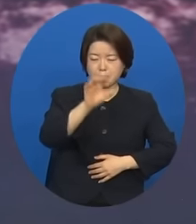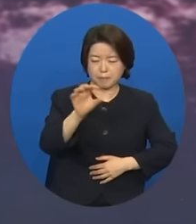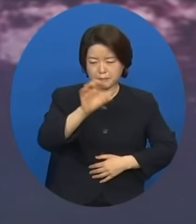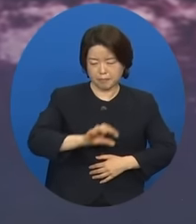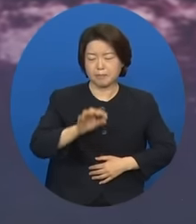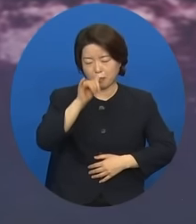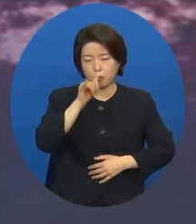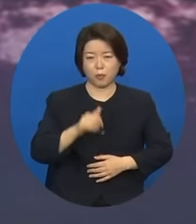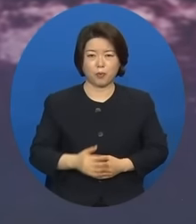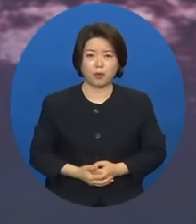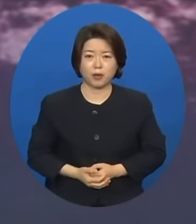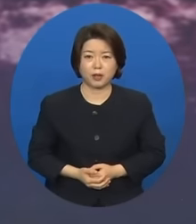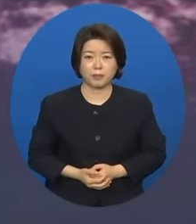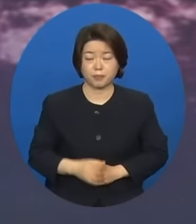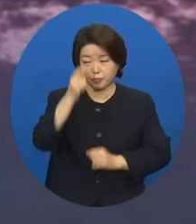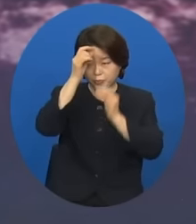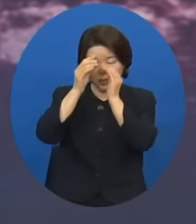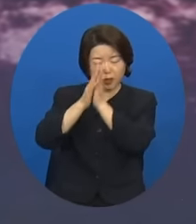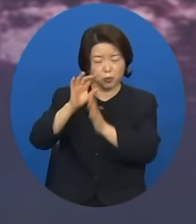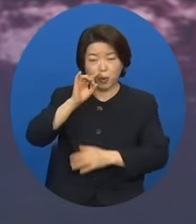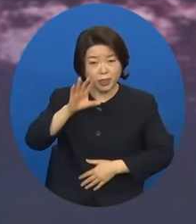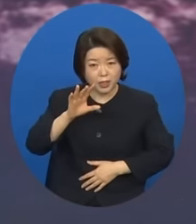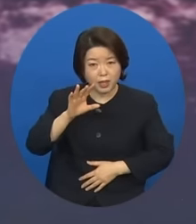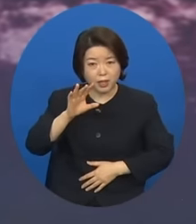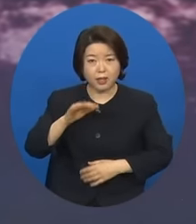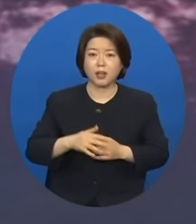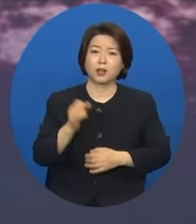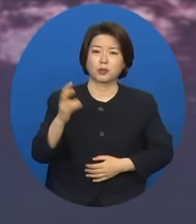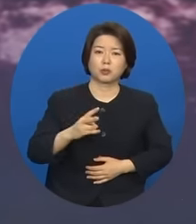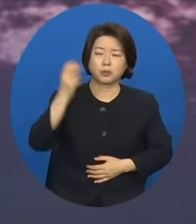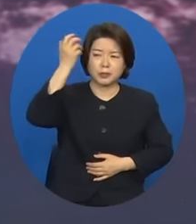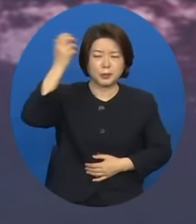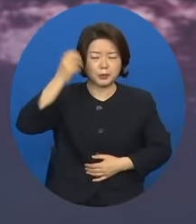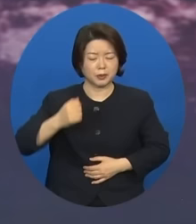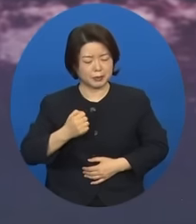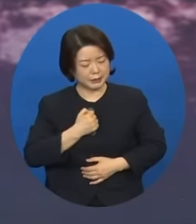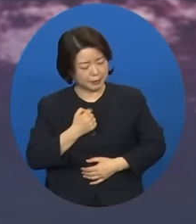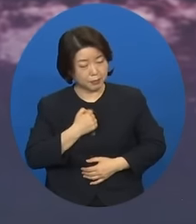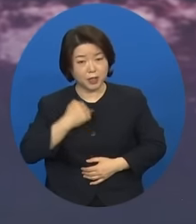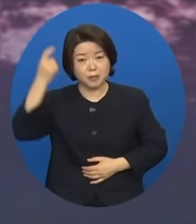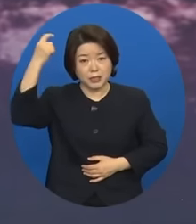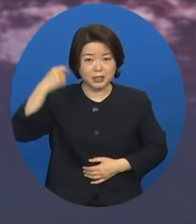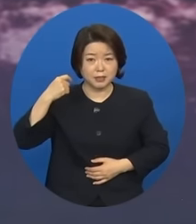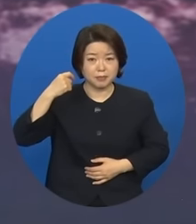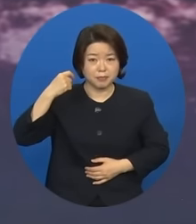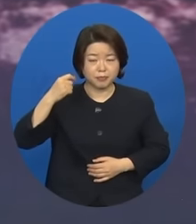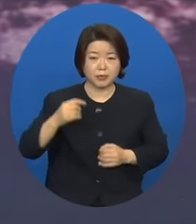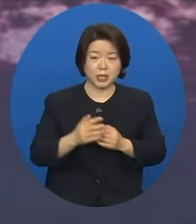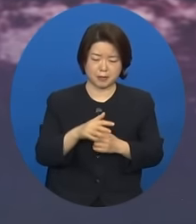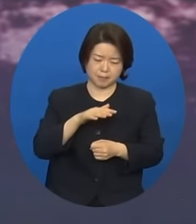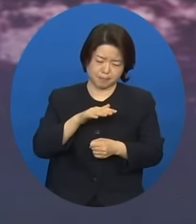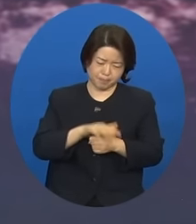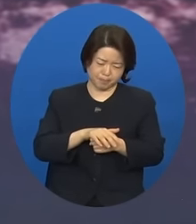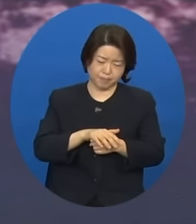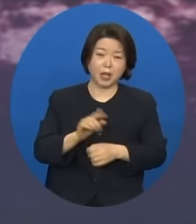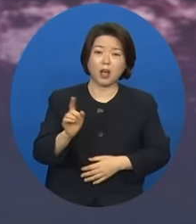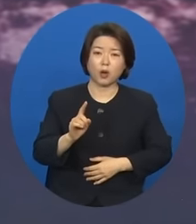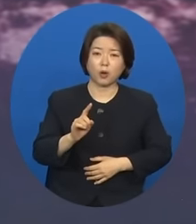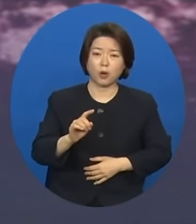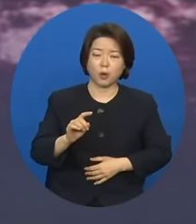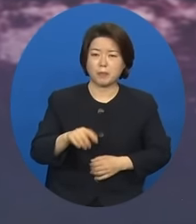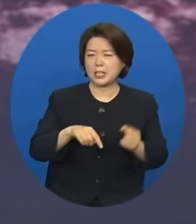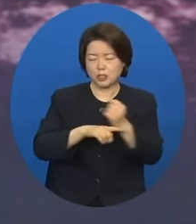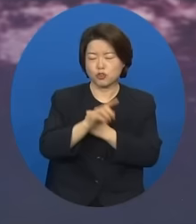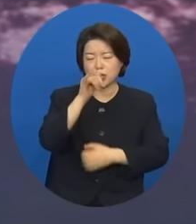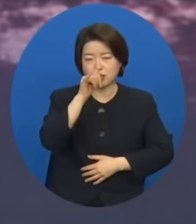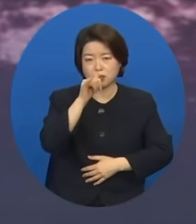거예요 여러분 기도가 안 되십니까 여러분 혹시 영적으로 뭔가 답답하십니까 여러분 막혀 있기 때문에 그래요 반드시 이유가